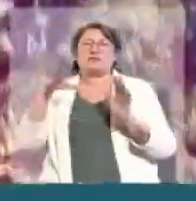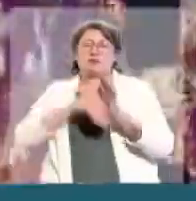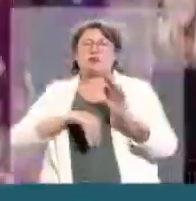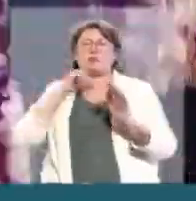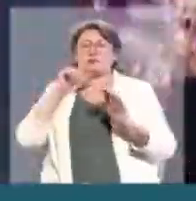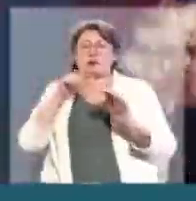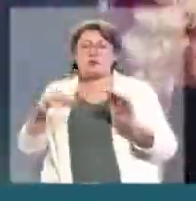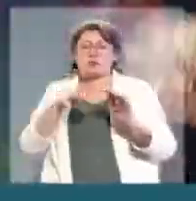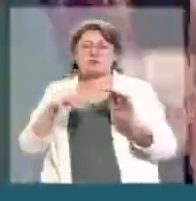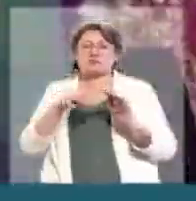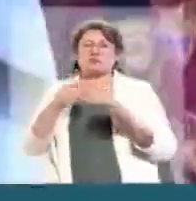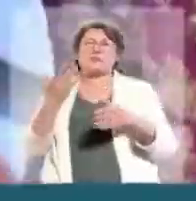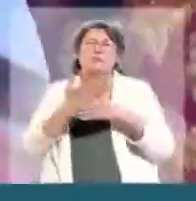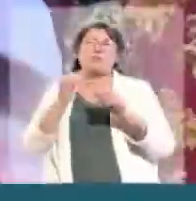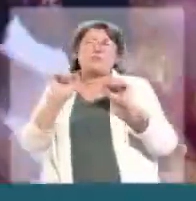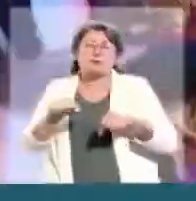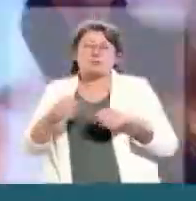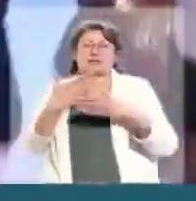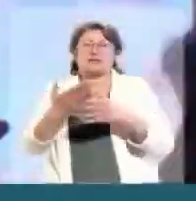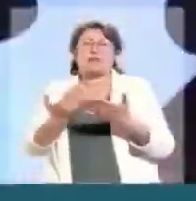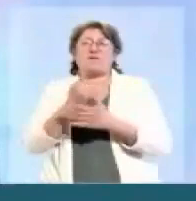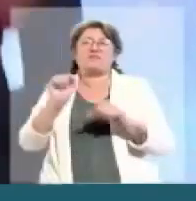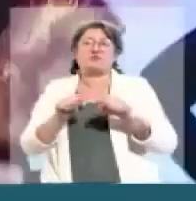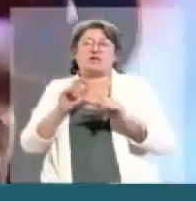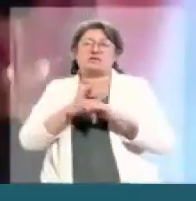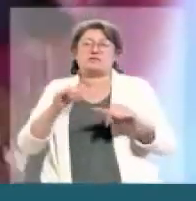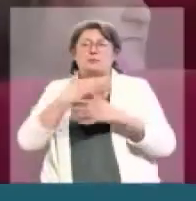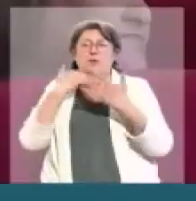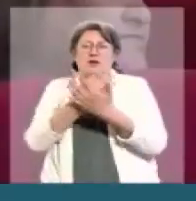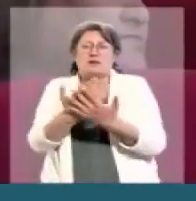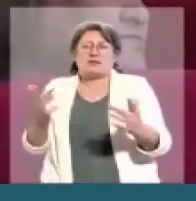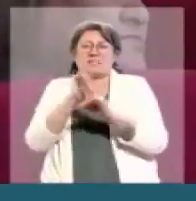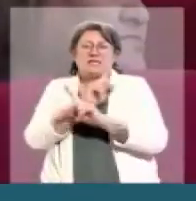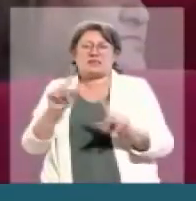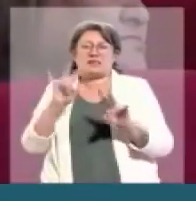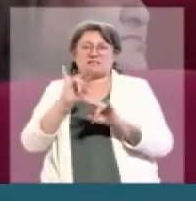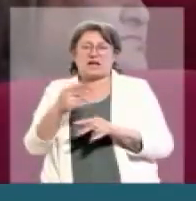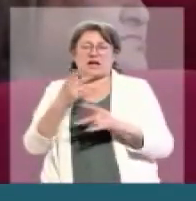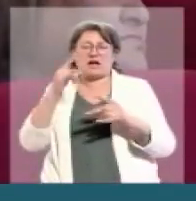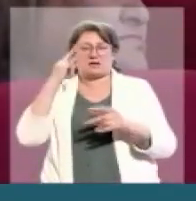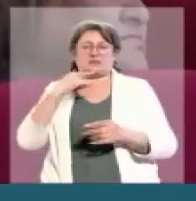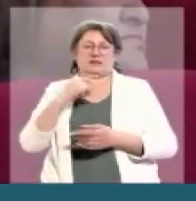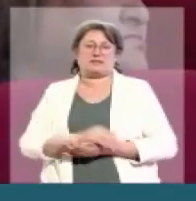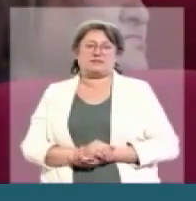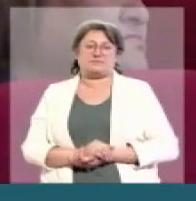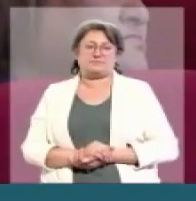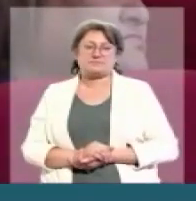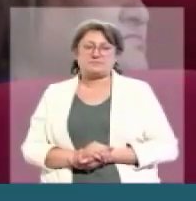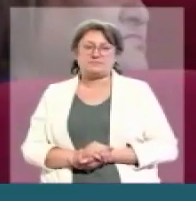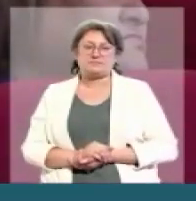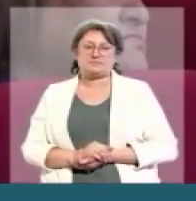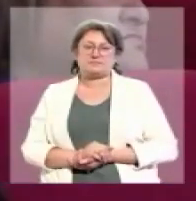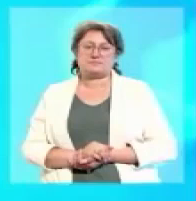и Кустанайской области, способно дать новый импульс в развитии многонационального Казахстана. Алмажан Амангельдинова, Тимерлан Джамбулов,